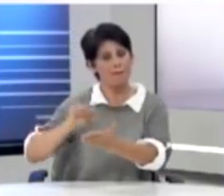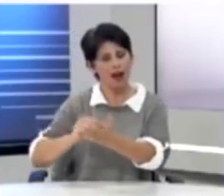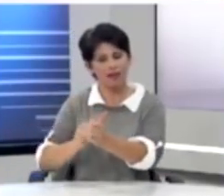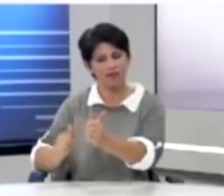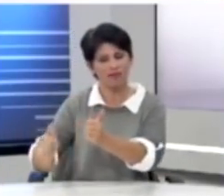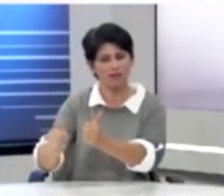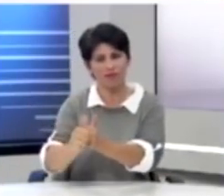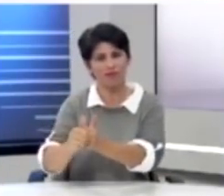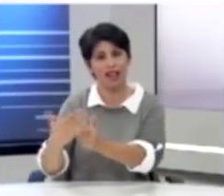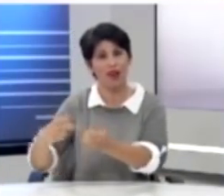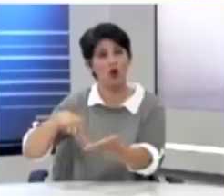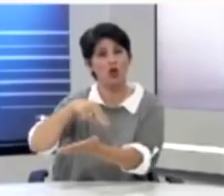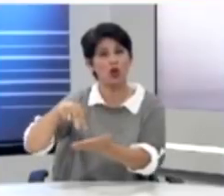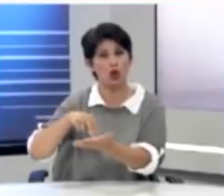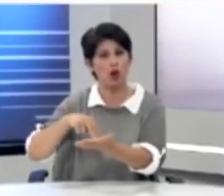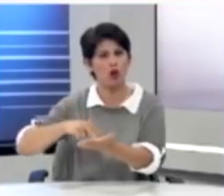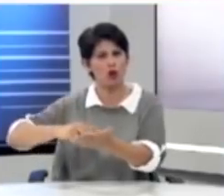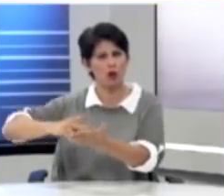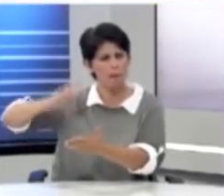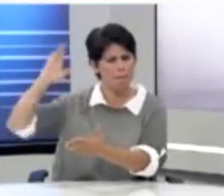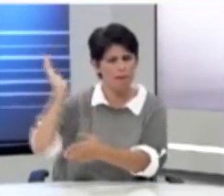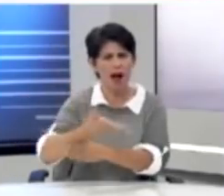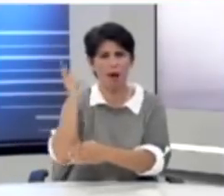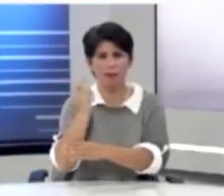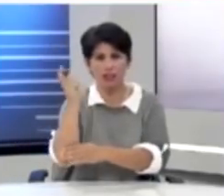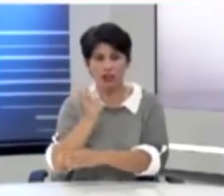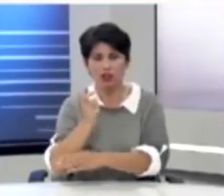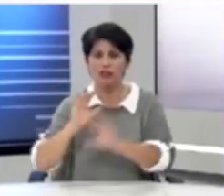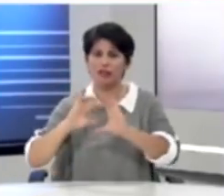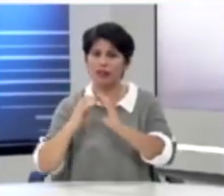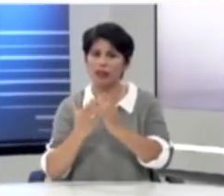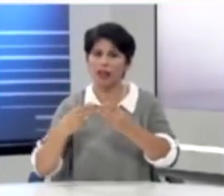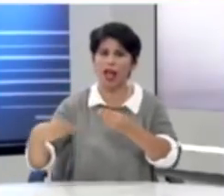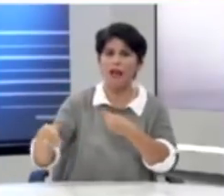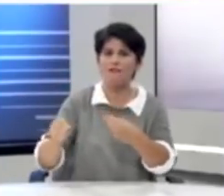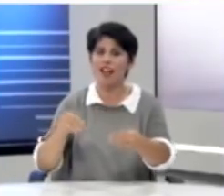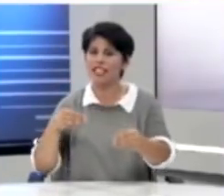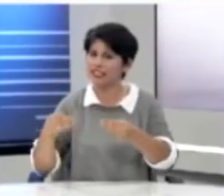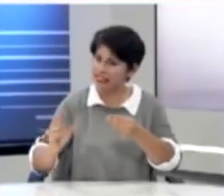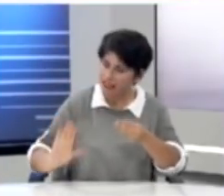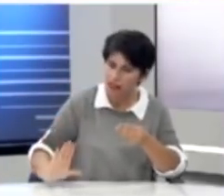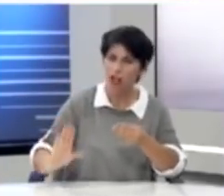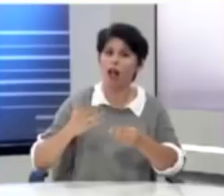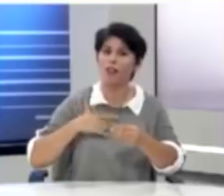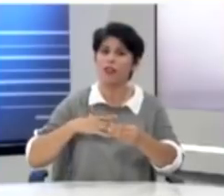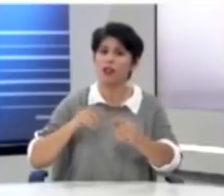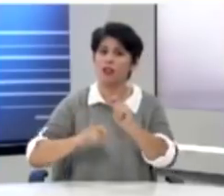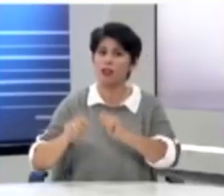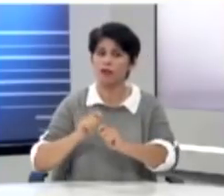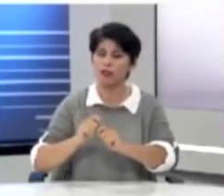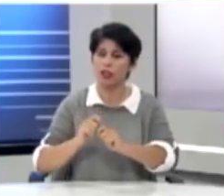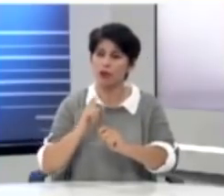μπροστά, παίρνουν ρόλο στο τσάκισμα μισθών, στη γενίκευση της ευελιξίας, στη δημιουργία όρων